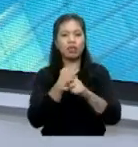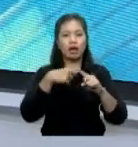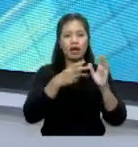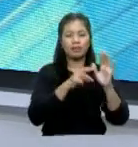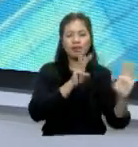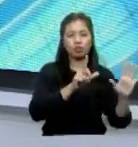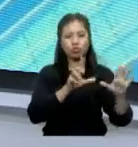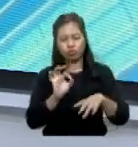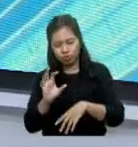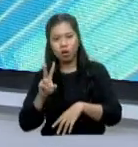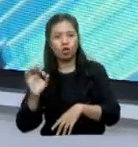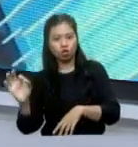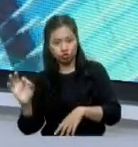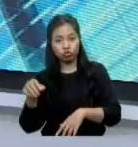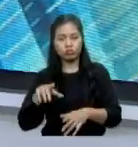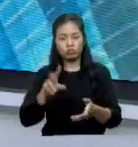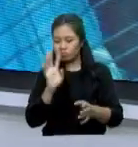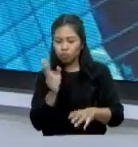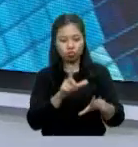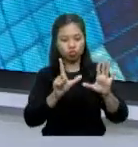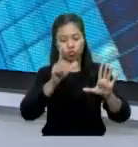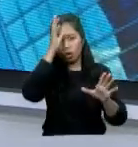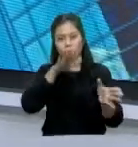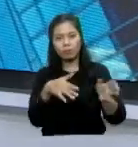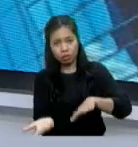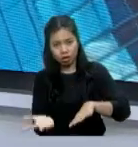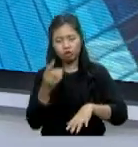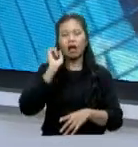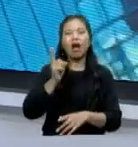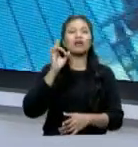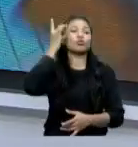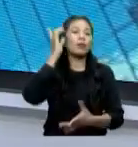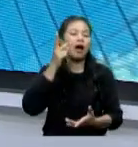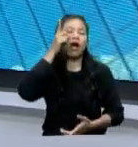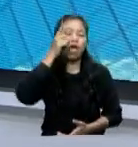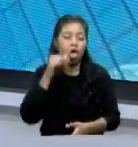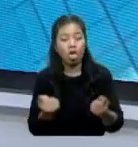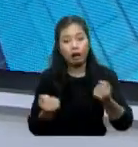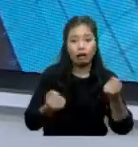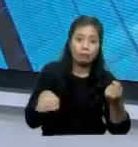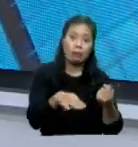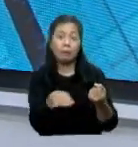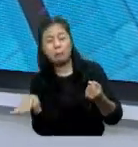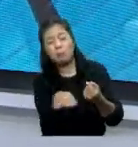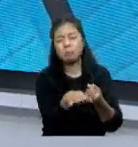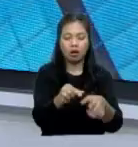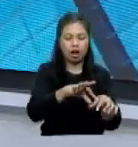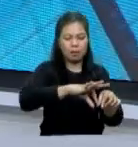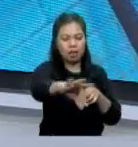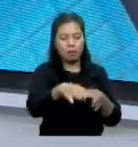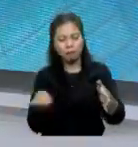Tengah. 7 penumpang meninggal dunia. Dan supir diduga mengantuk hingga bus oleng menabrak pembatas dan masuk parit.